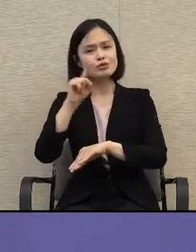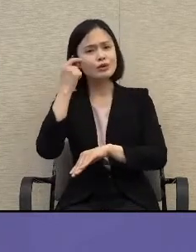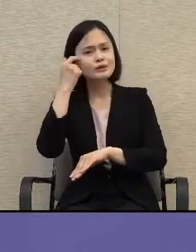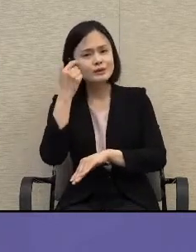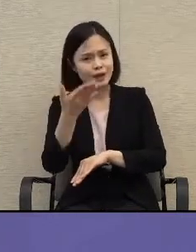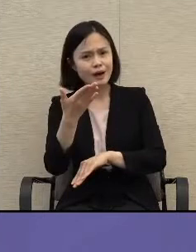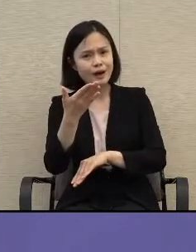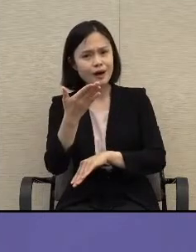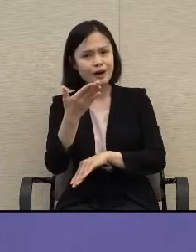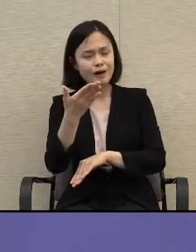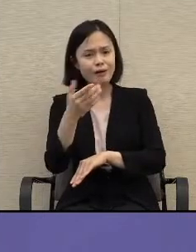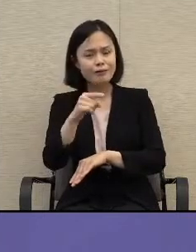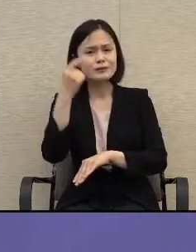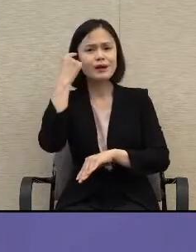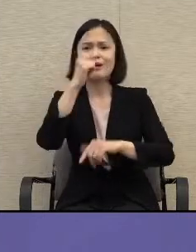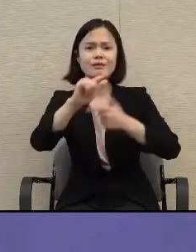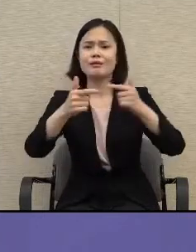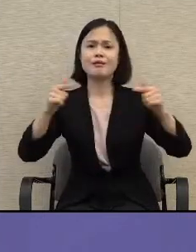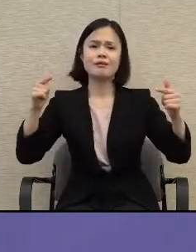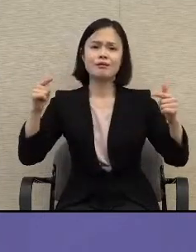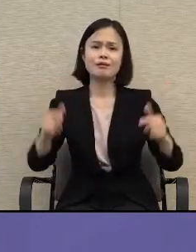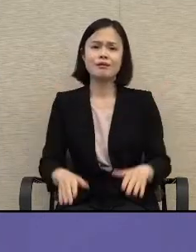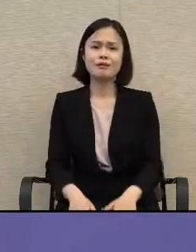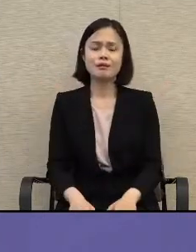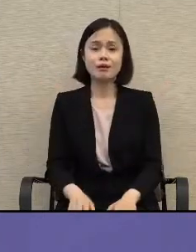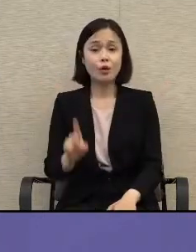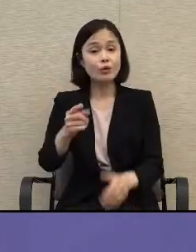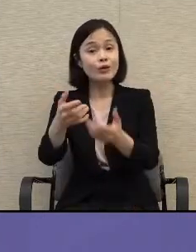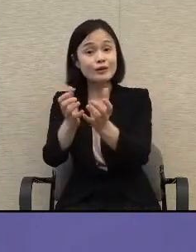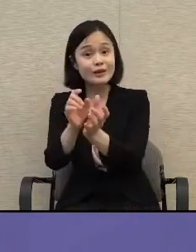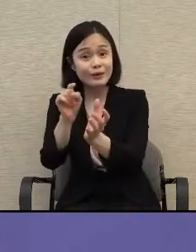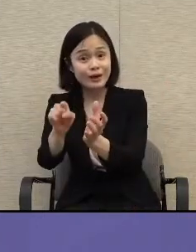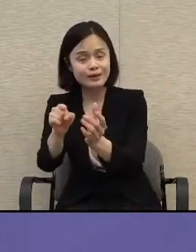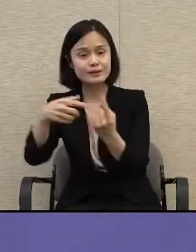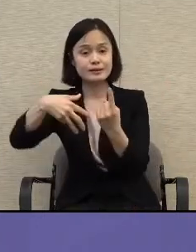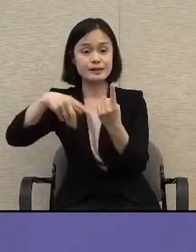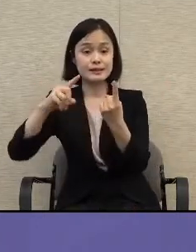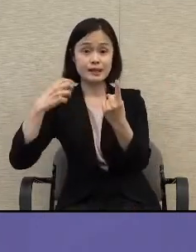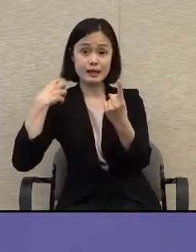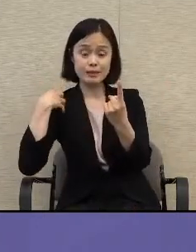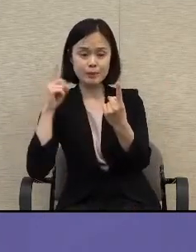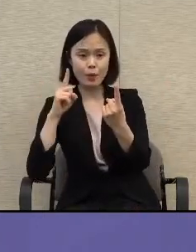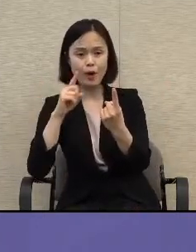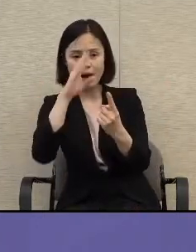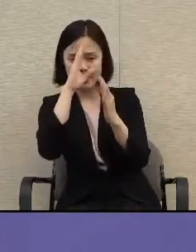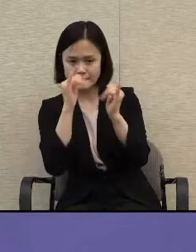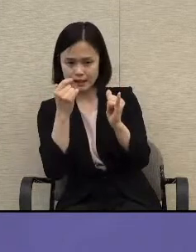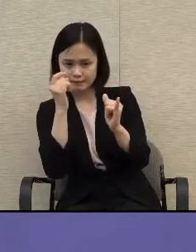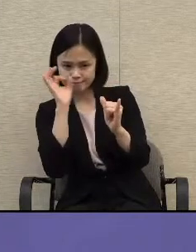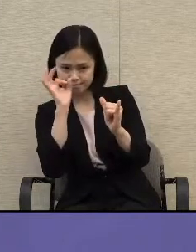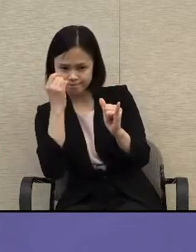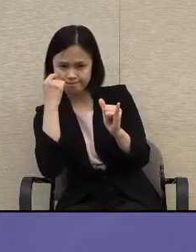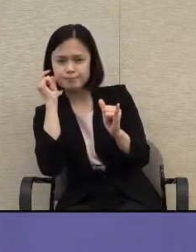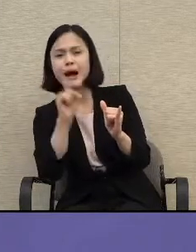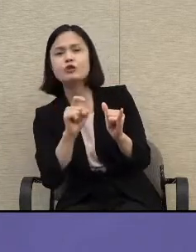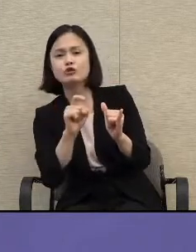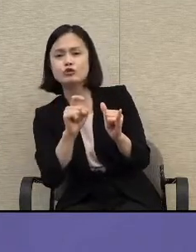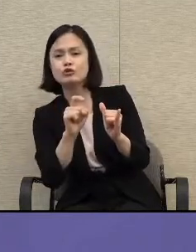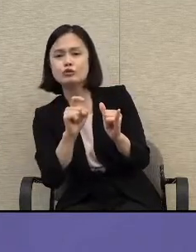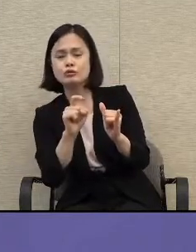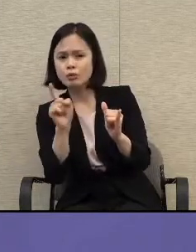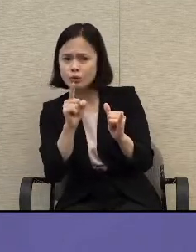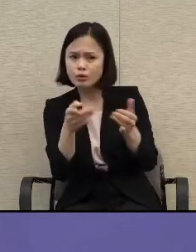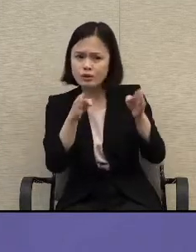이제 인식을 하고 있는데요. 일부 기관들 같은 경우는 1차적인 역할을 발굴로 생각하기도 하고, 일부